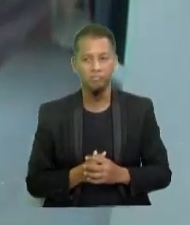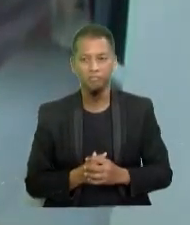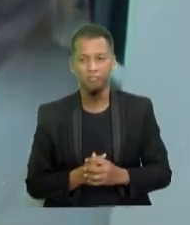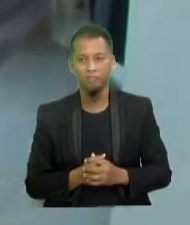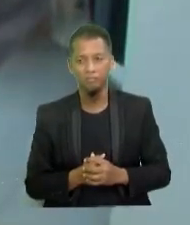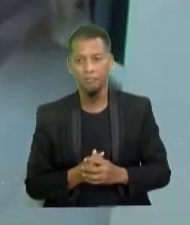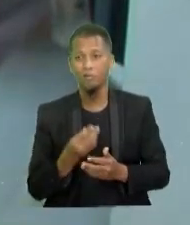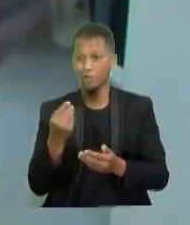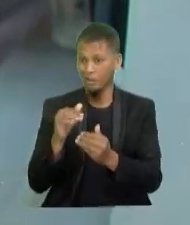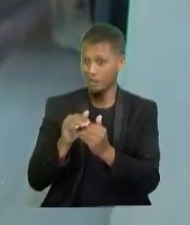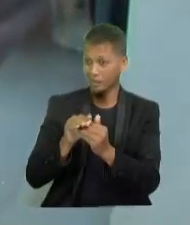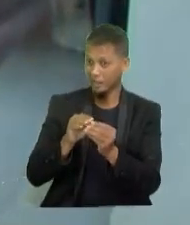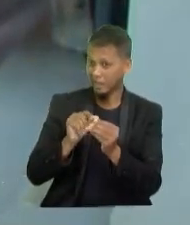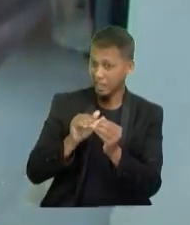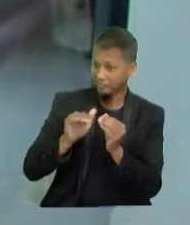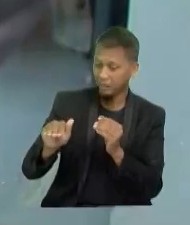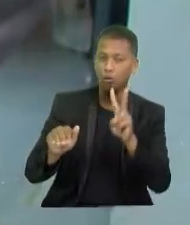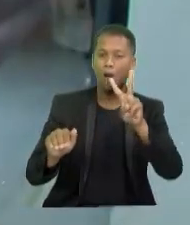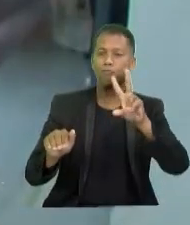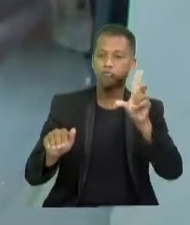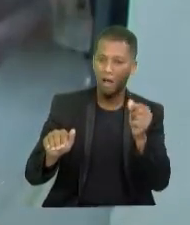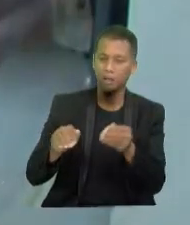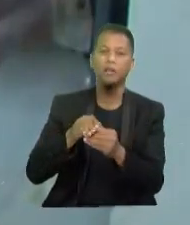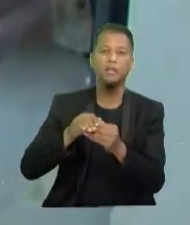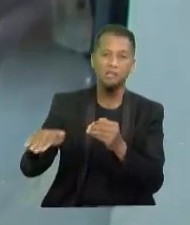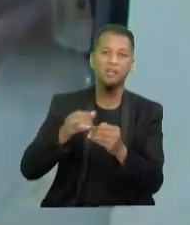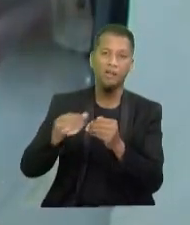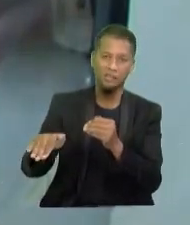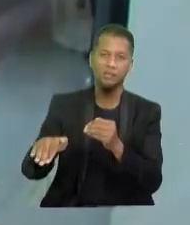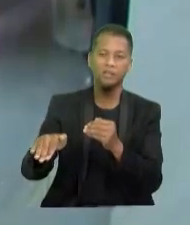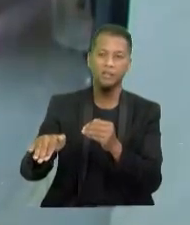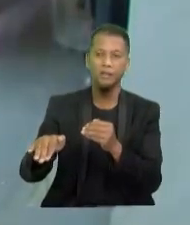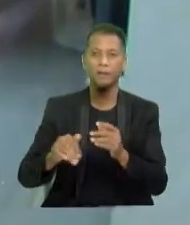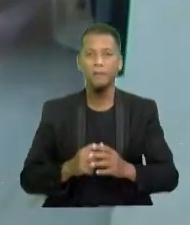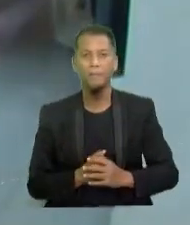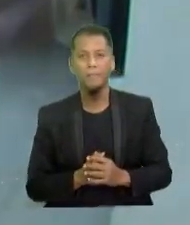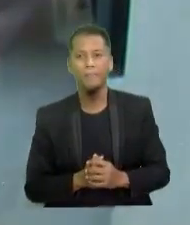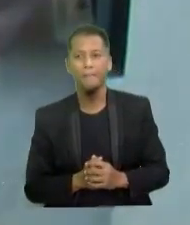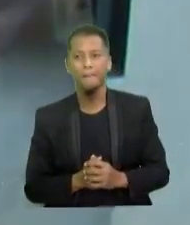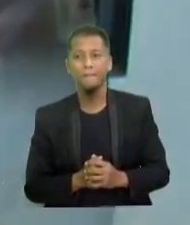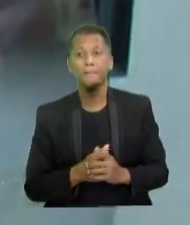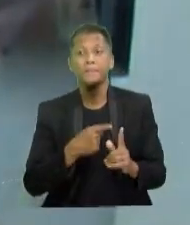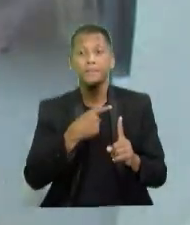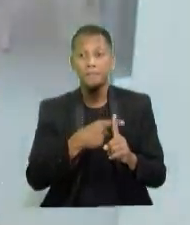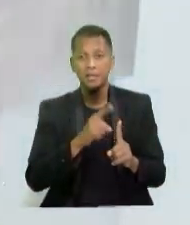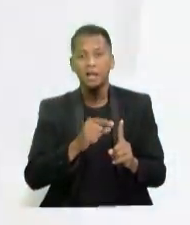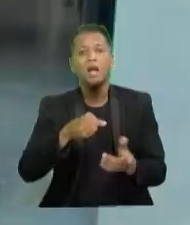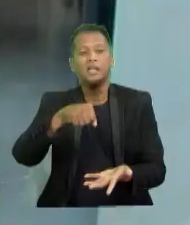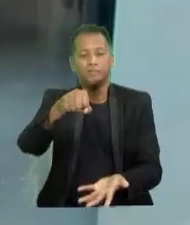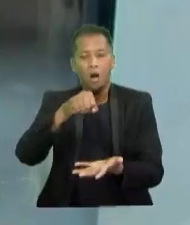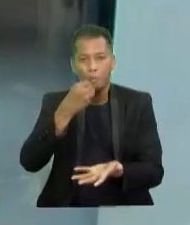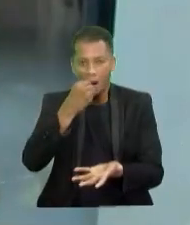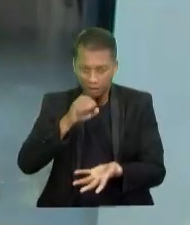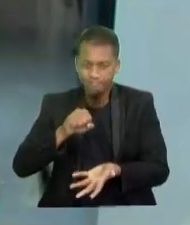dua bulan BBM dan plus sembako yang diganti dengan uang. Warga